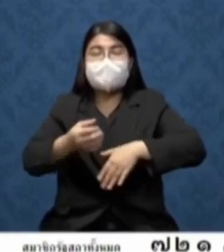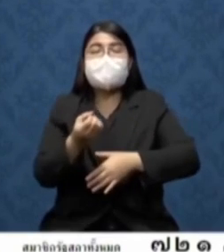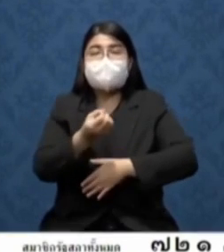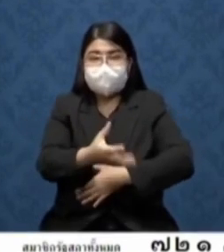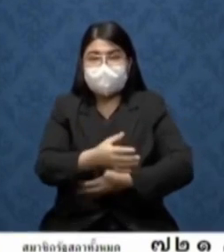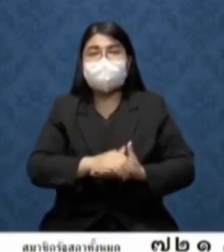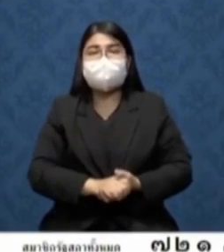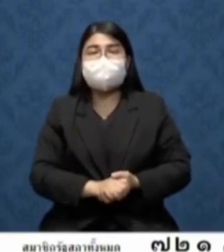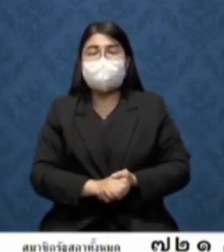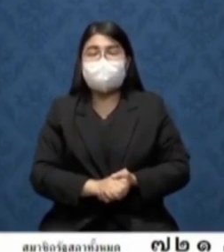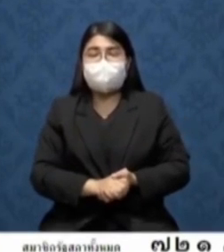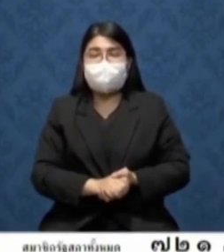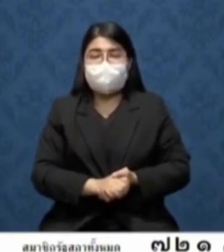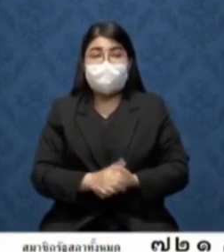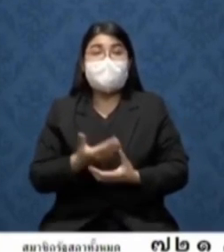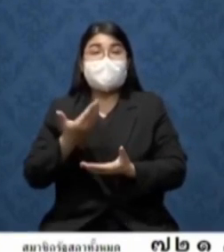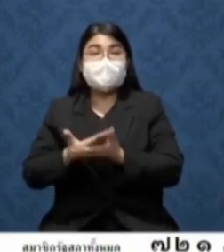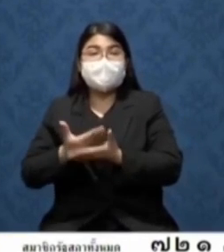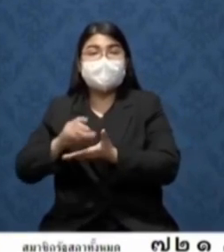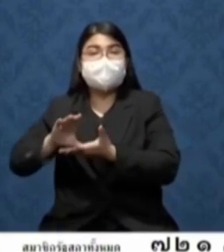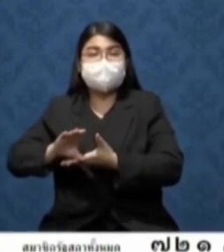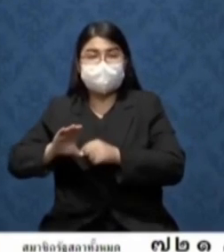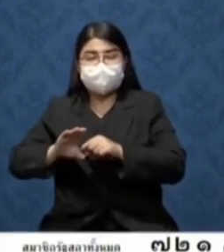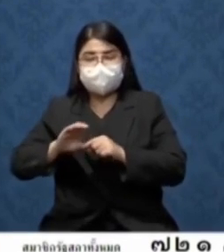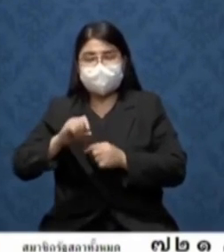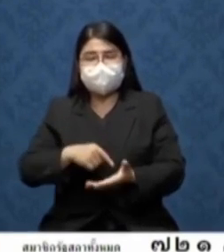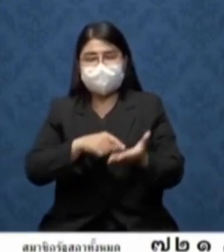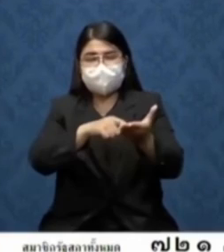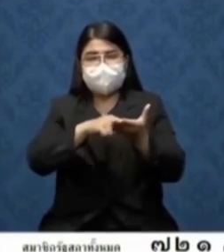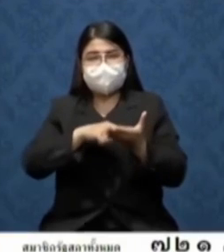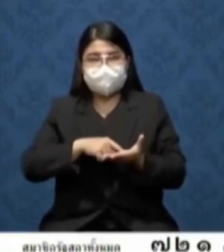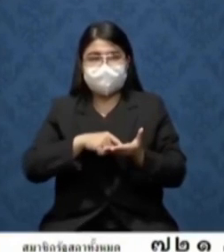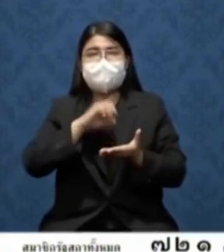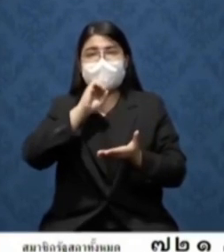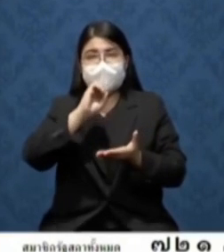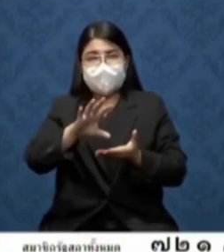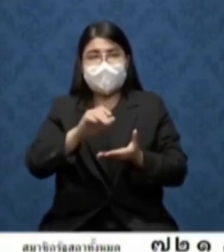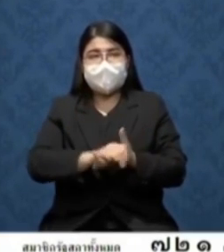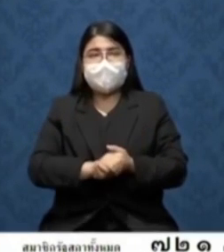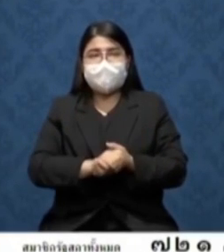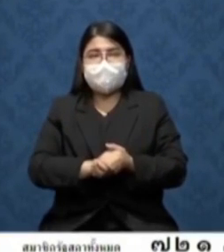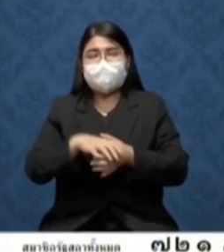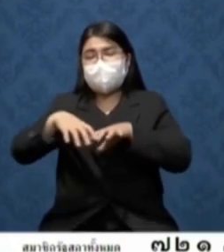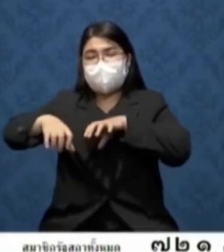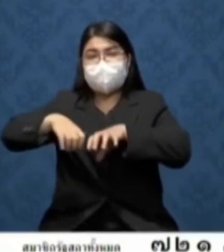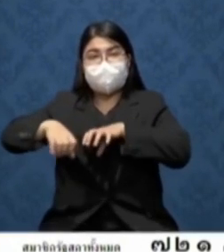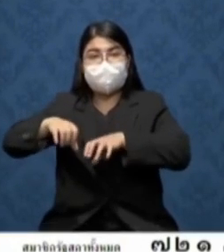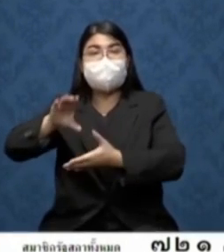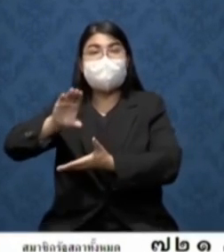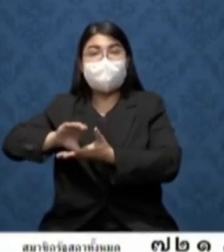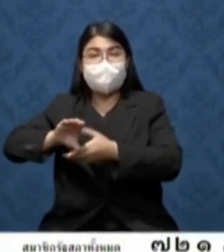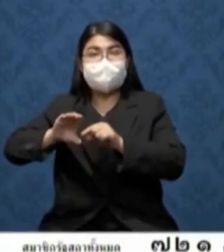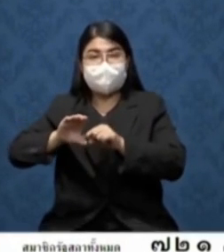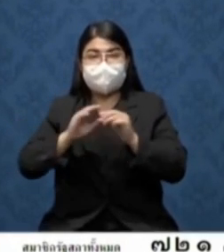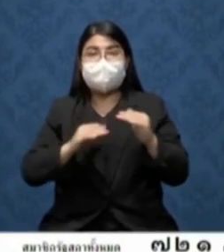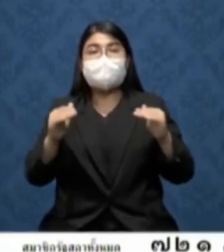ในด้านงบประมาณครับร่างปลดล็อกท้องถิ่นเสนอให้มีการจัดสรรงบประมาณอย่างเป็นธรรม